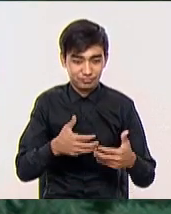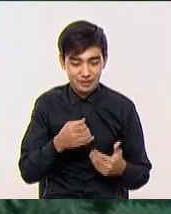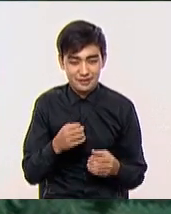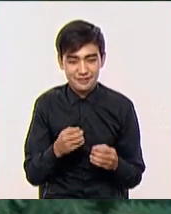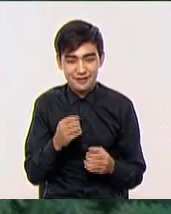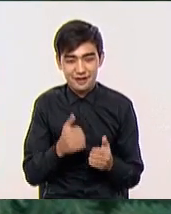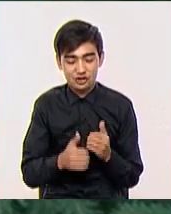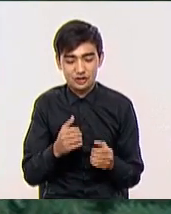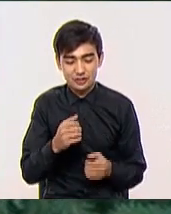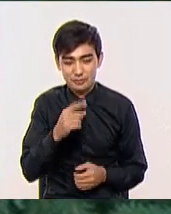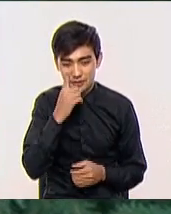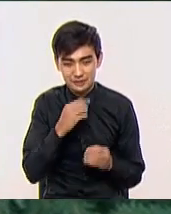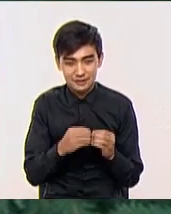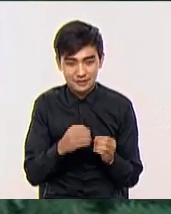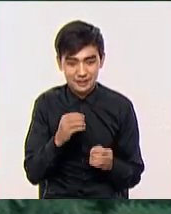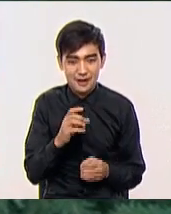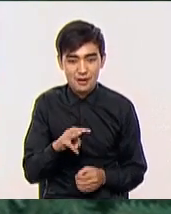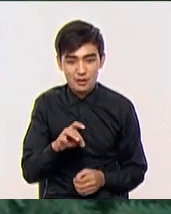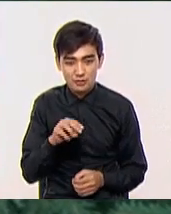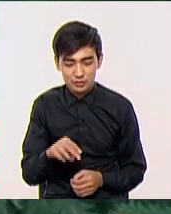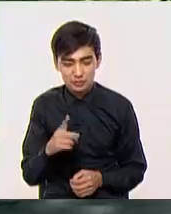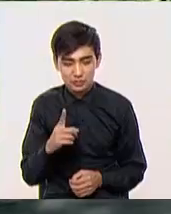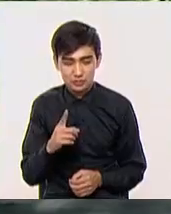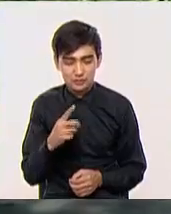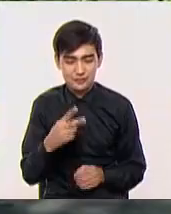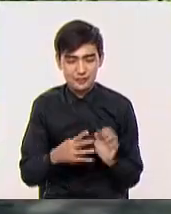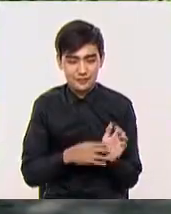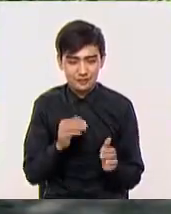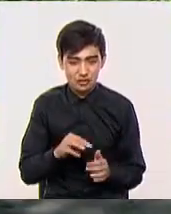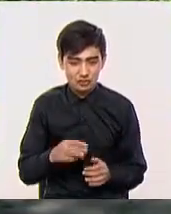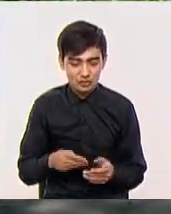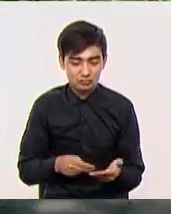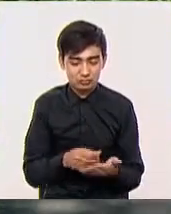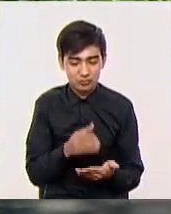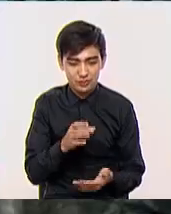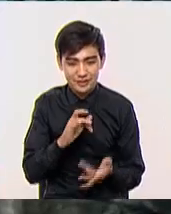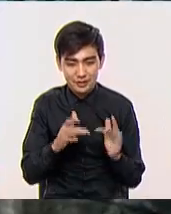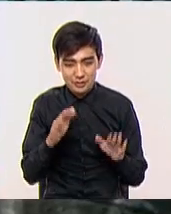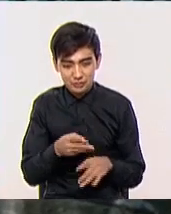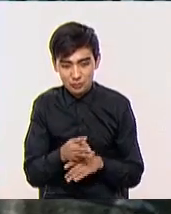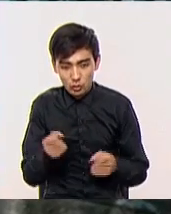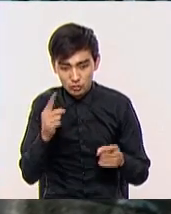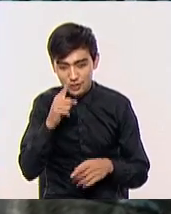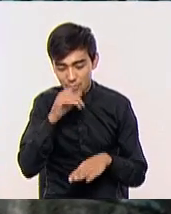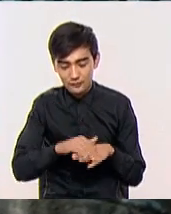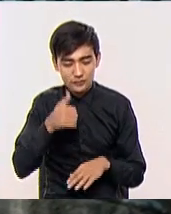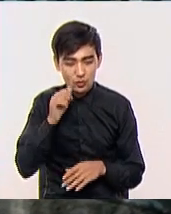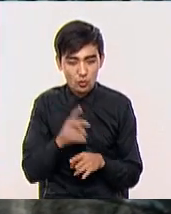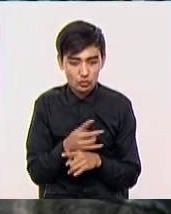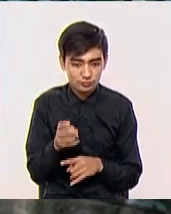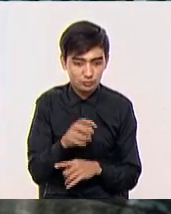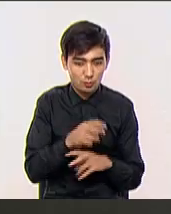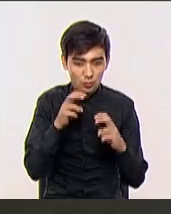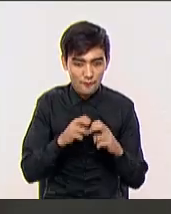МРП 29.170 теңге төленетін болады. Әкімдіктегілер болған жайтты желден көргенін кейін ғана кеше түнделетіп